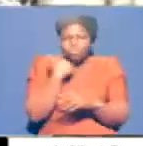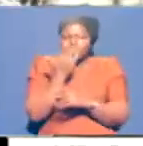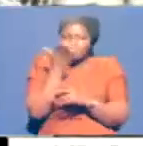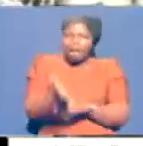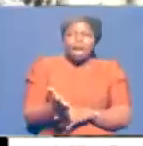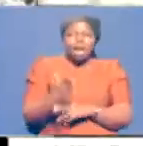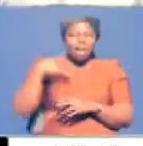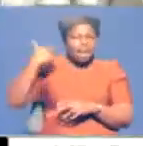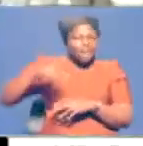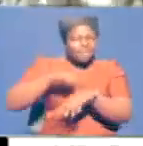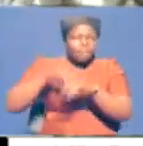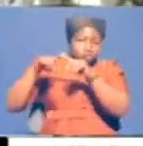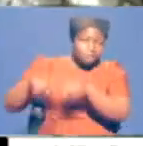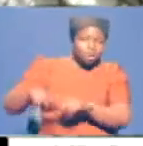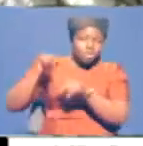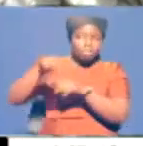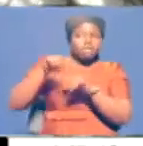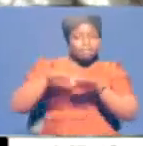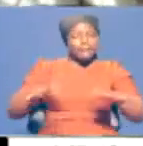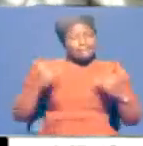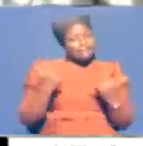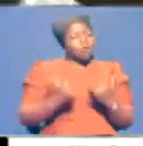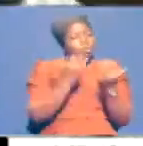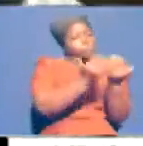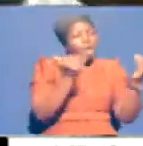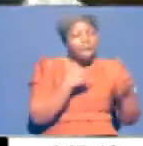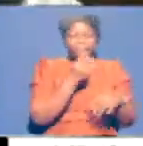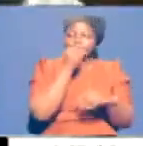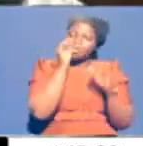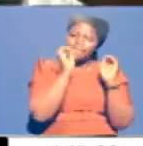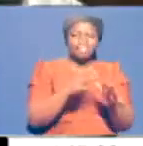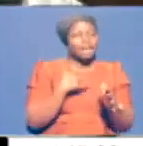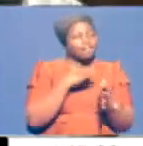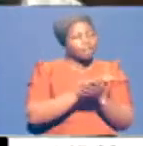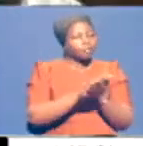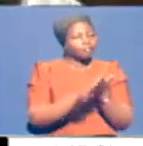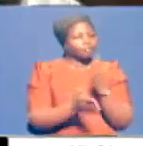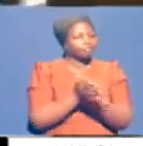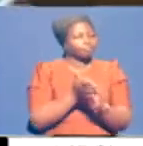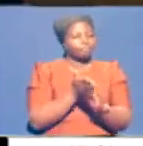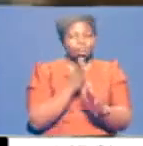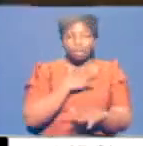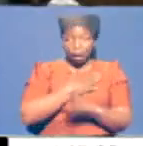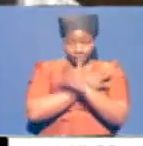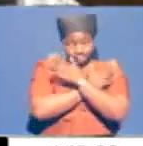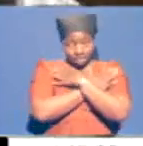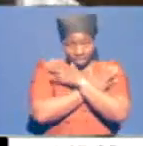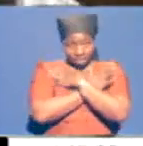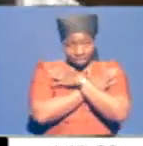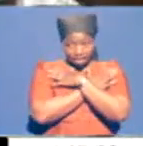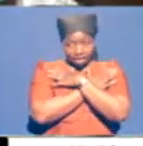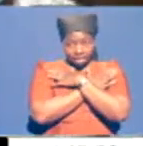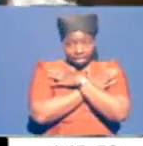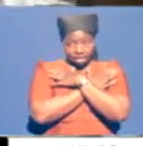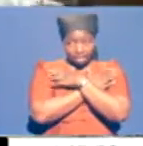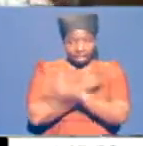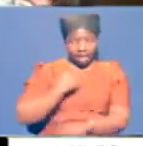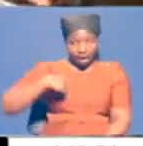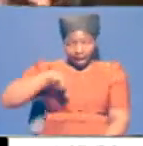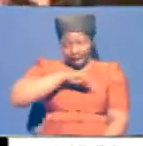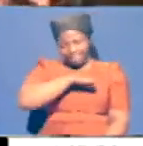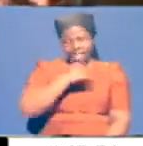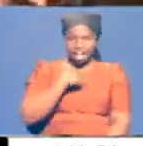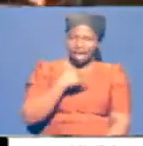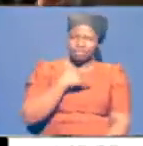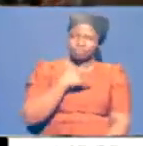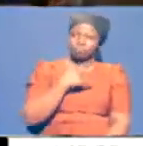soko, hakuna cha kukula, hakuna chochote. My friend, tumeweka maraki, tumechukua maroni hapa, si raki moja